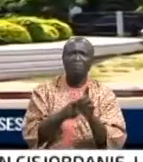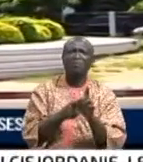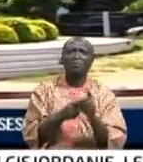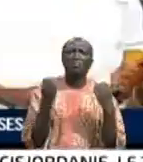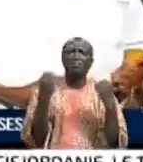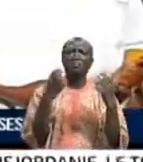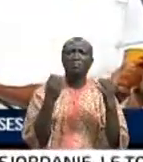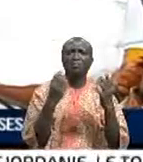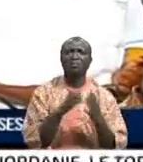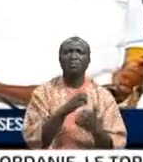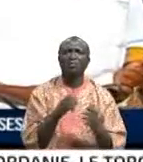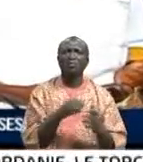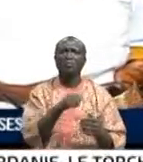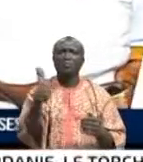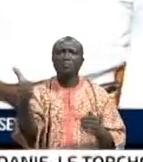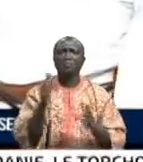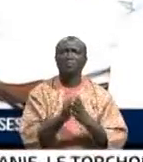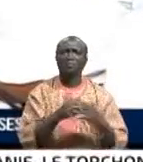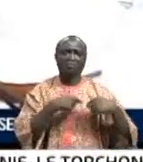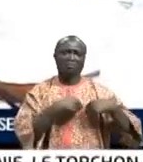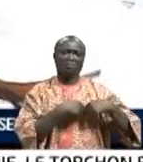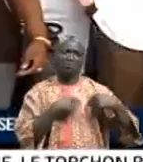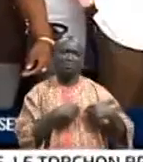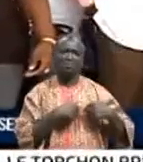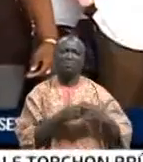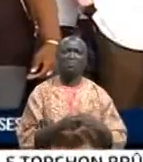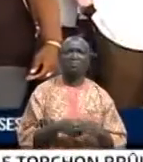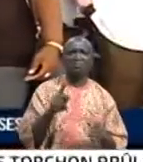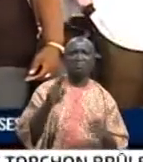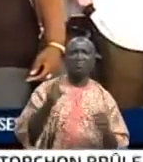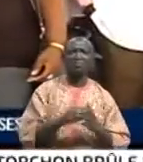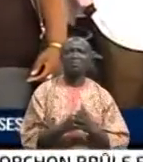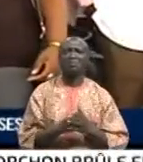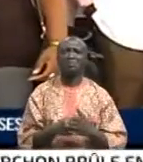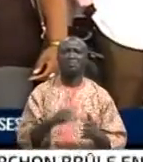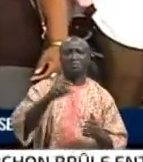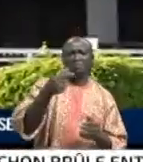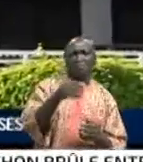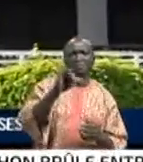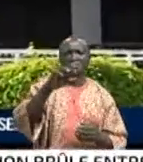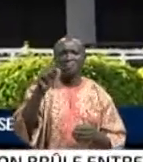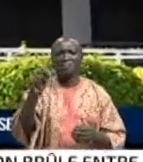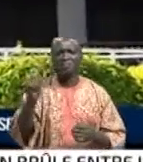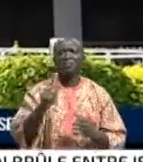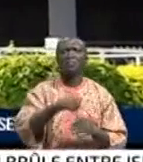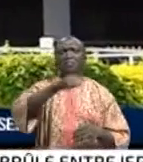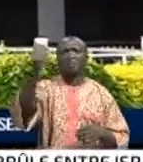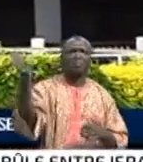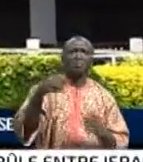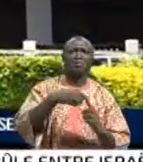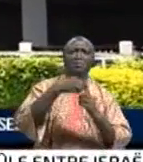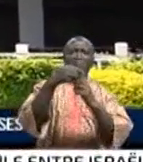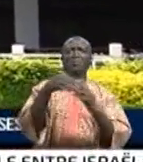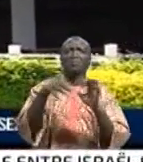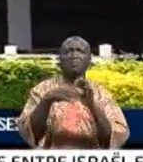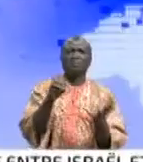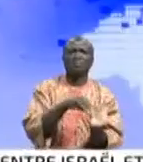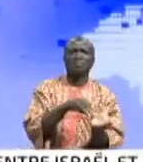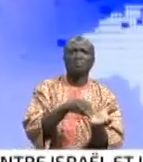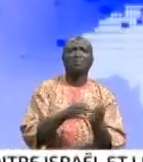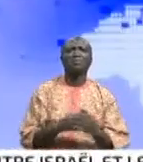eux comptent tous ces spécialisés en cardiologie en pédiatrie en gynécologie et autres spécialités de la médecine